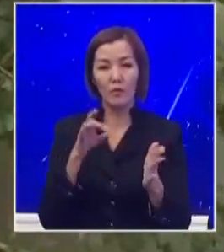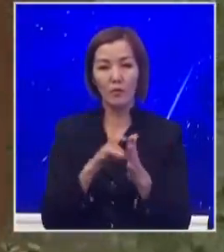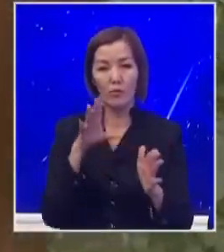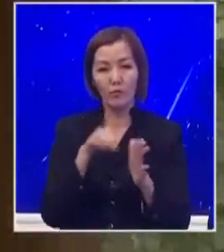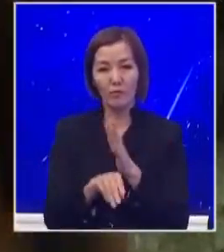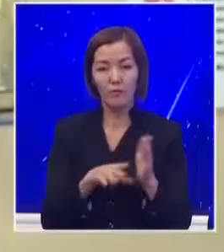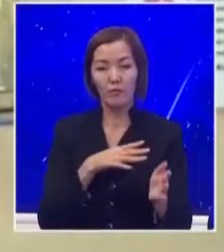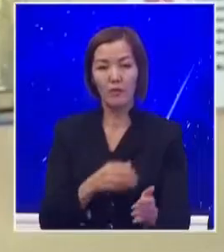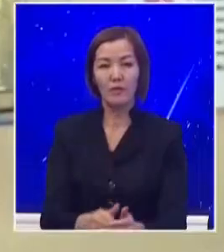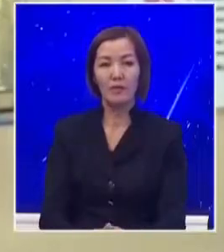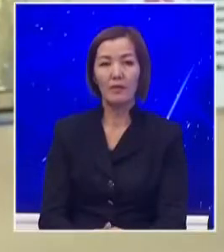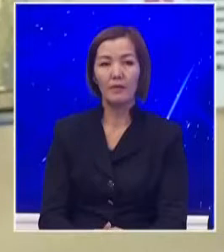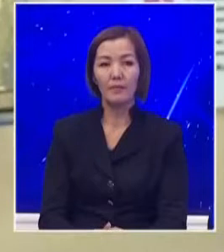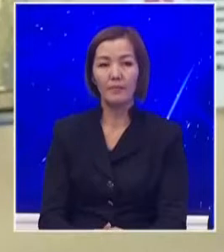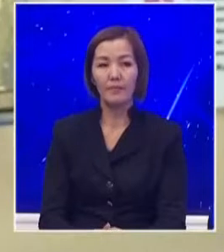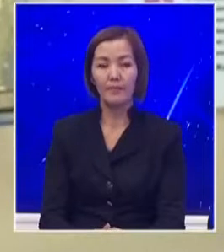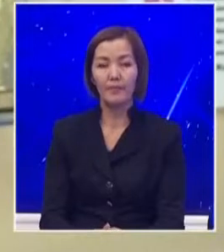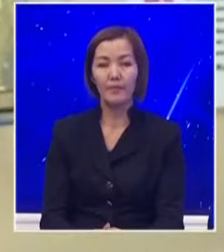Гиннесса.